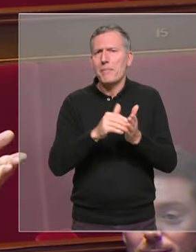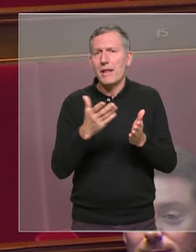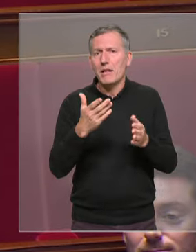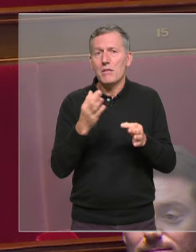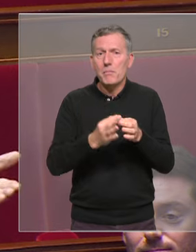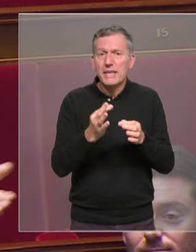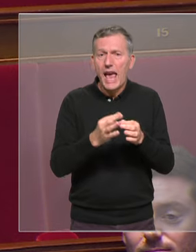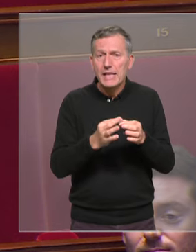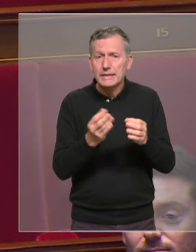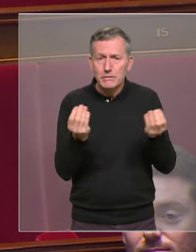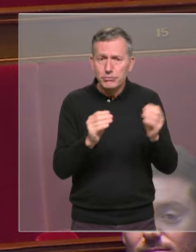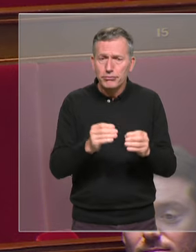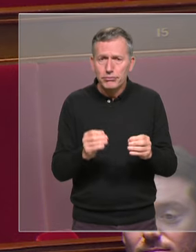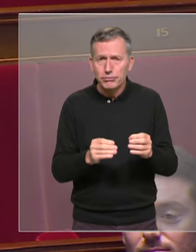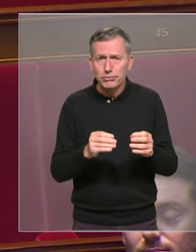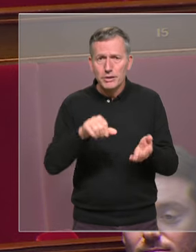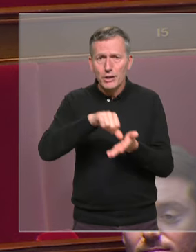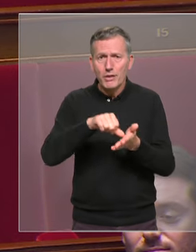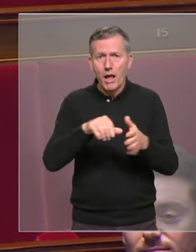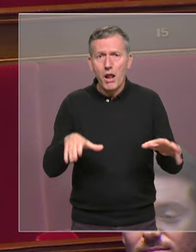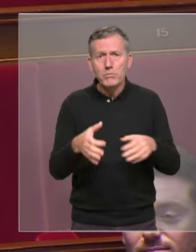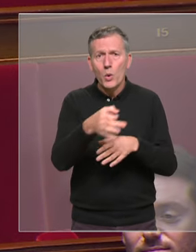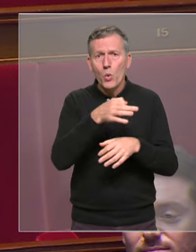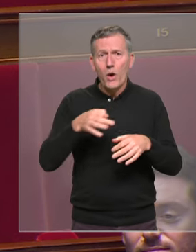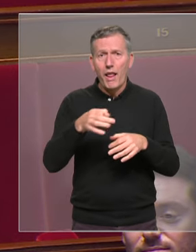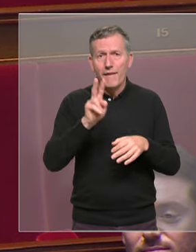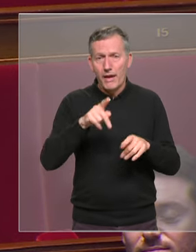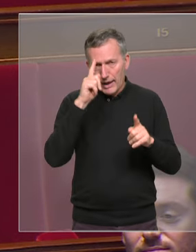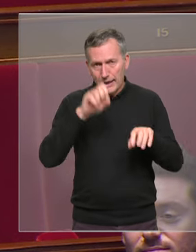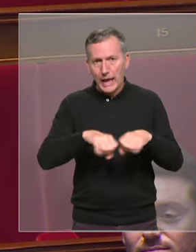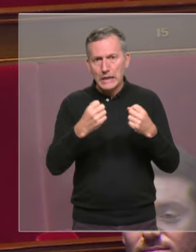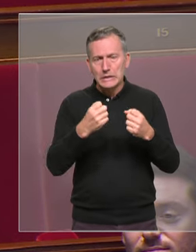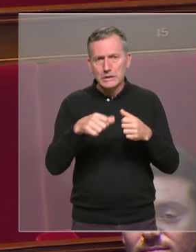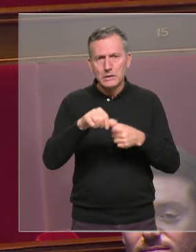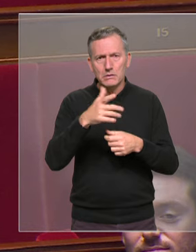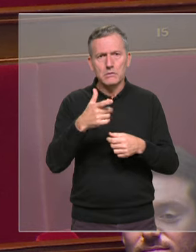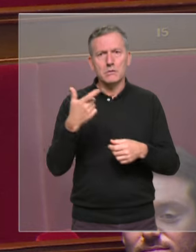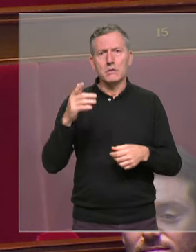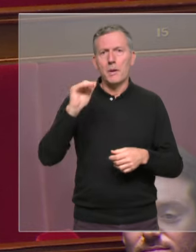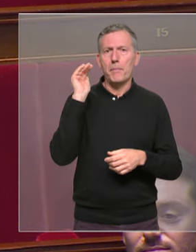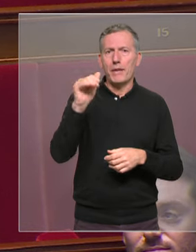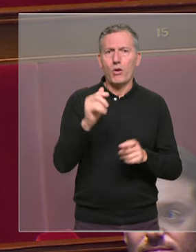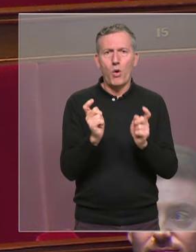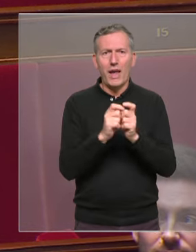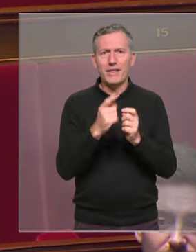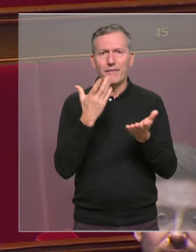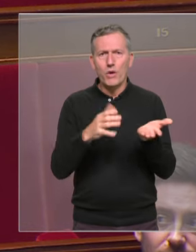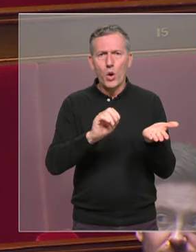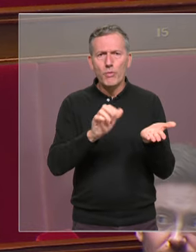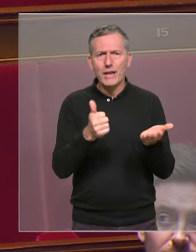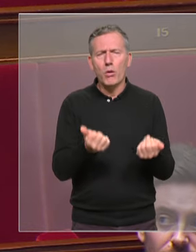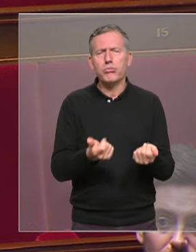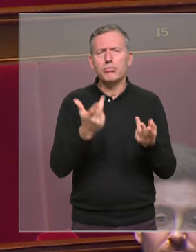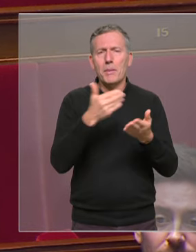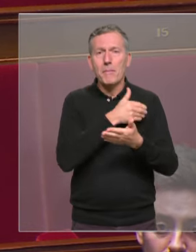d'une centrale nucléaire est un véritable casse-tête, c'est un vrai puzzle. C'est ce qui a amené au printemps dernier le PDG d'EDF à demander la numérisation de dizaines